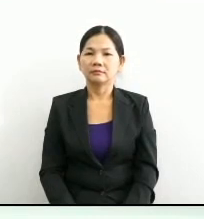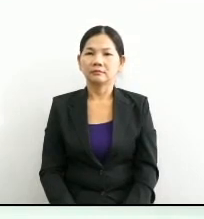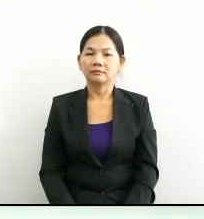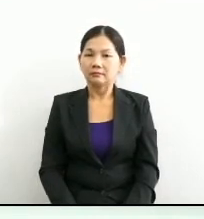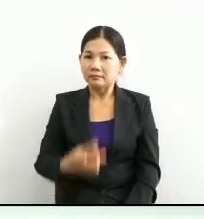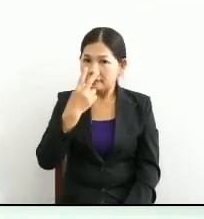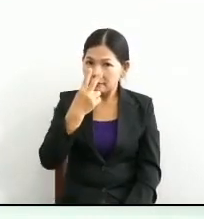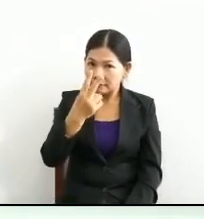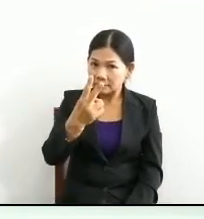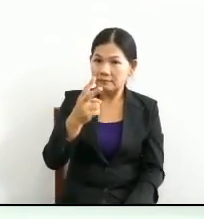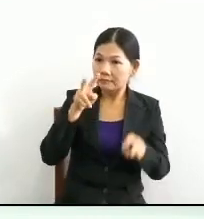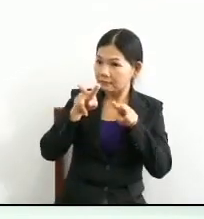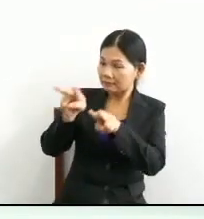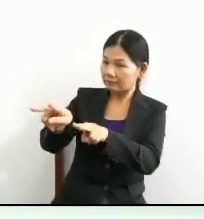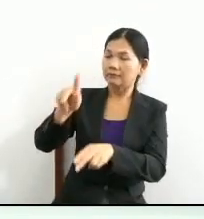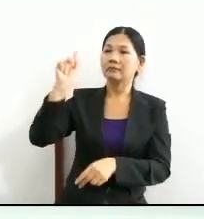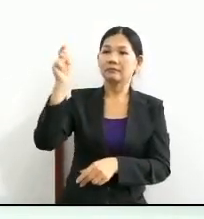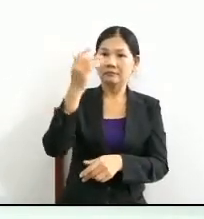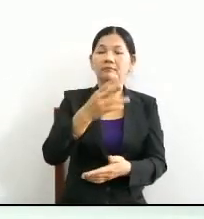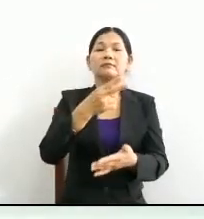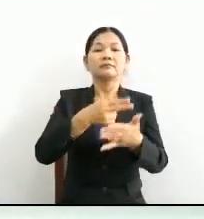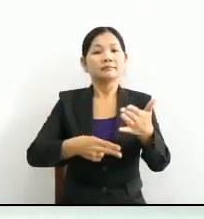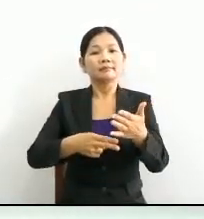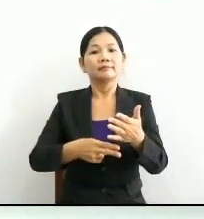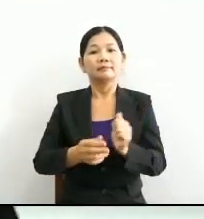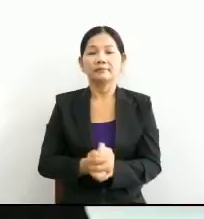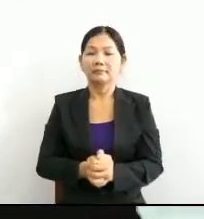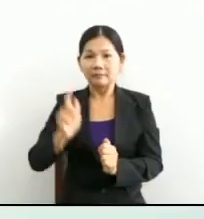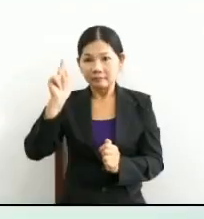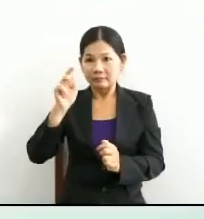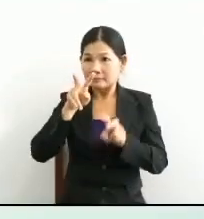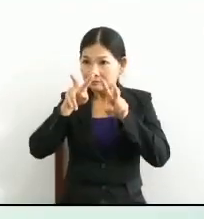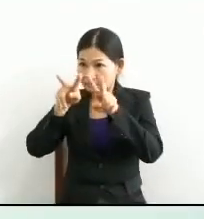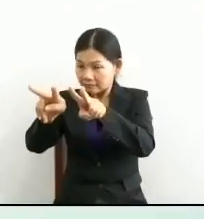sẵn kẹt mấy con tại rụp ni miệng ấy khá hả mơ rụp đang ở khăn nè